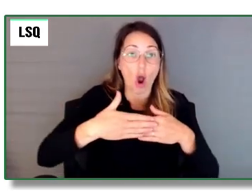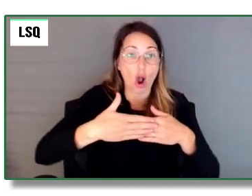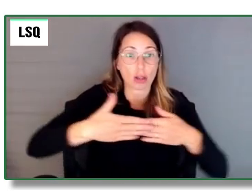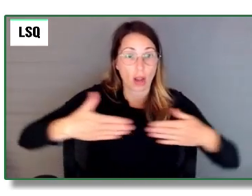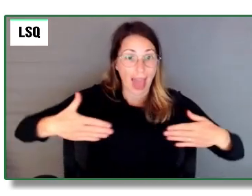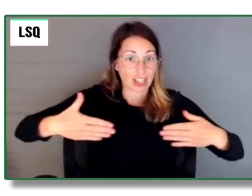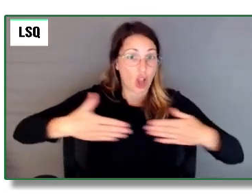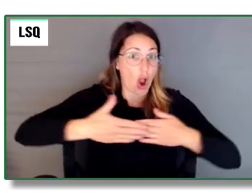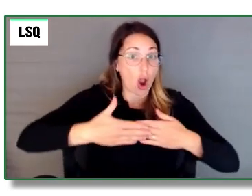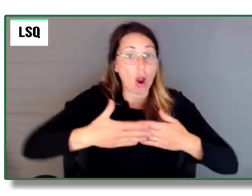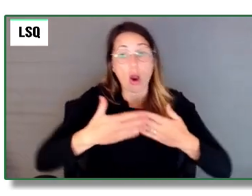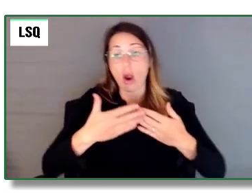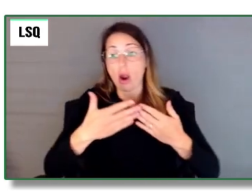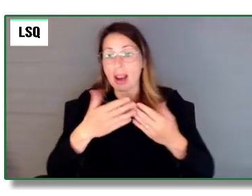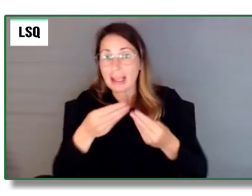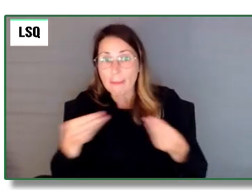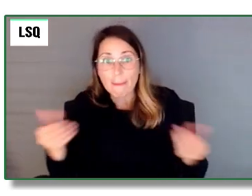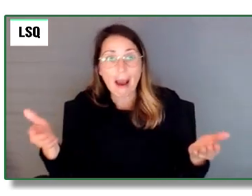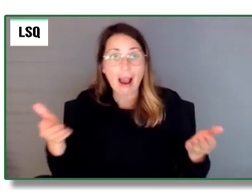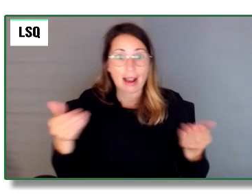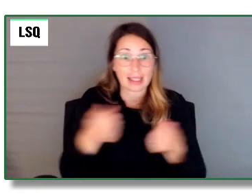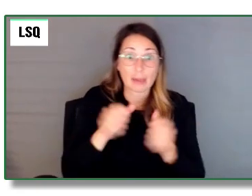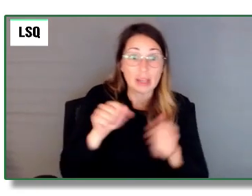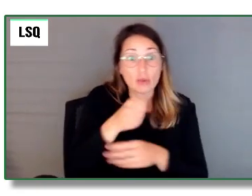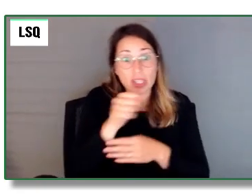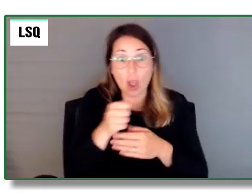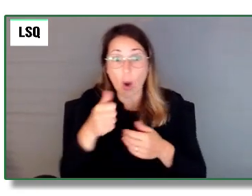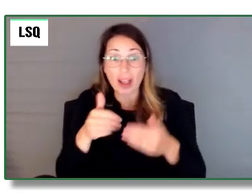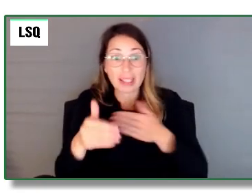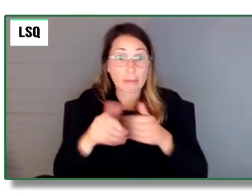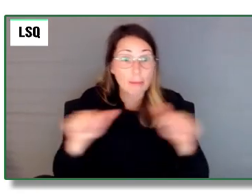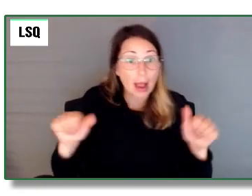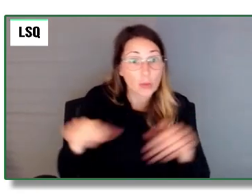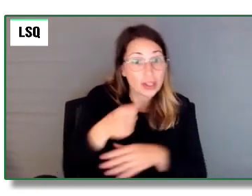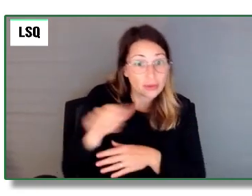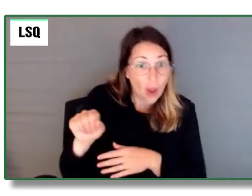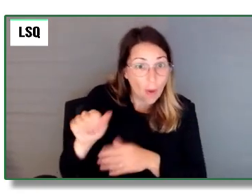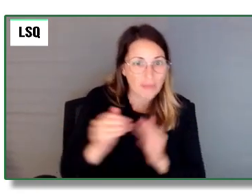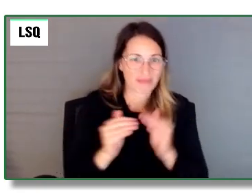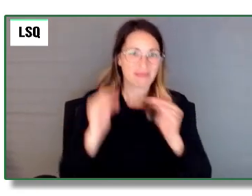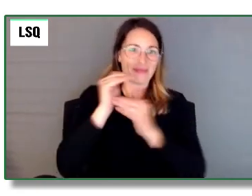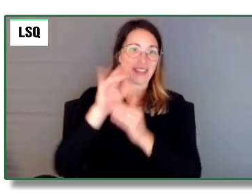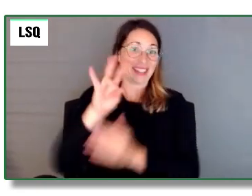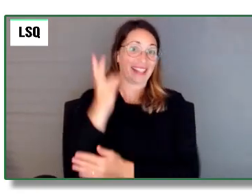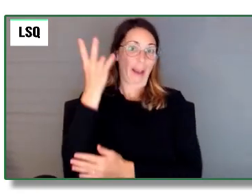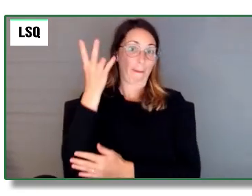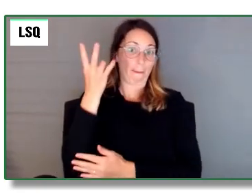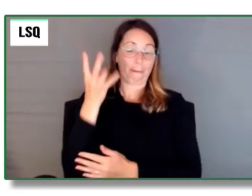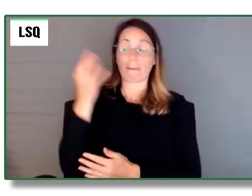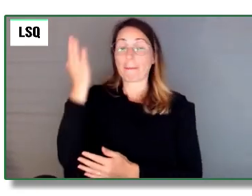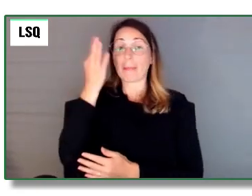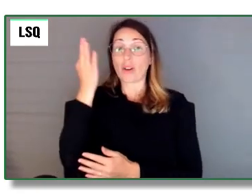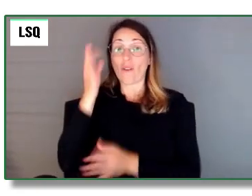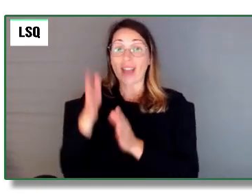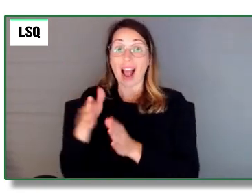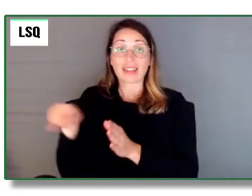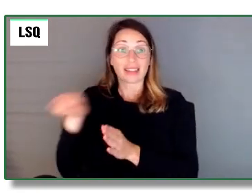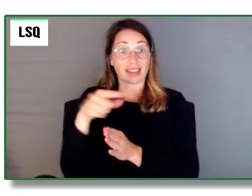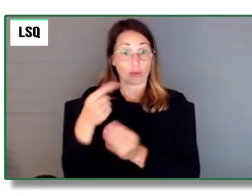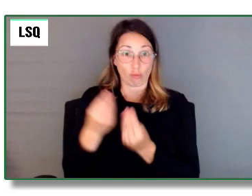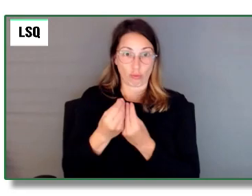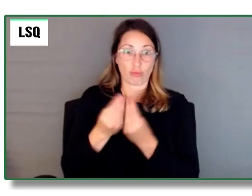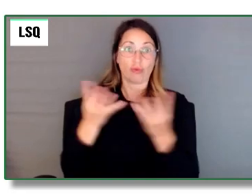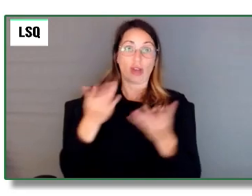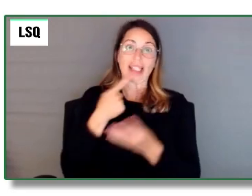Numéro 7, beaucoup de nos conférenciers ont dit qu'il faut entamer un virage culturel. Il y a